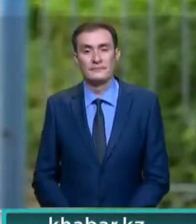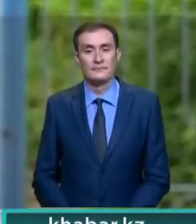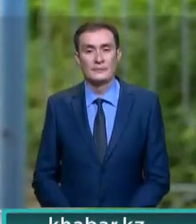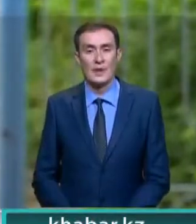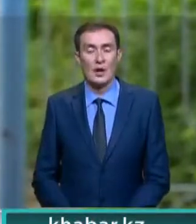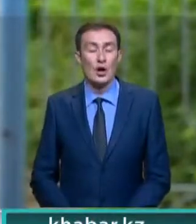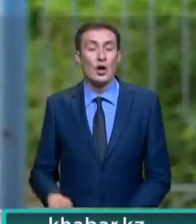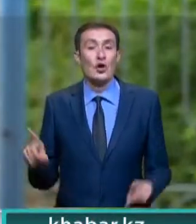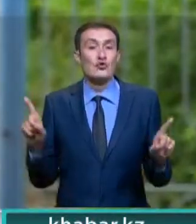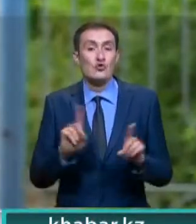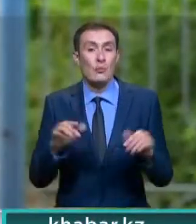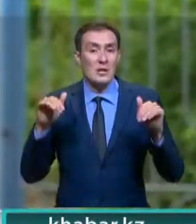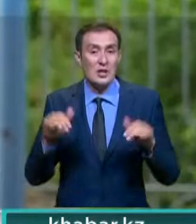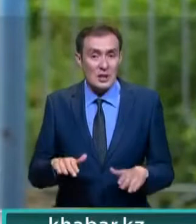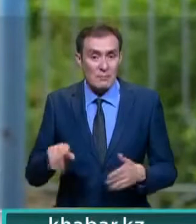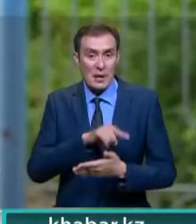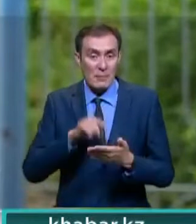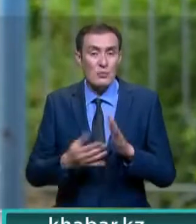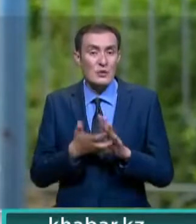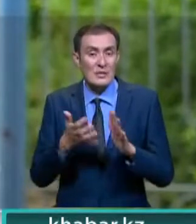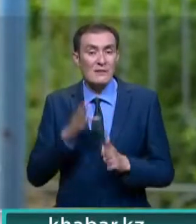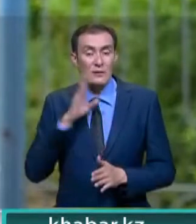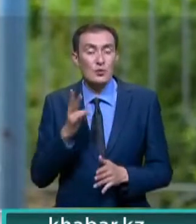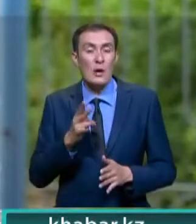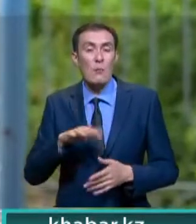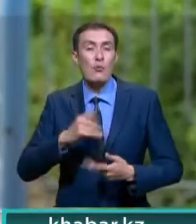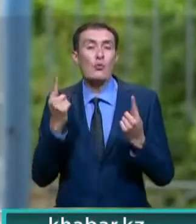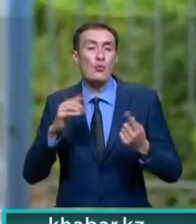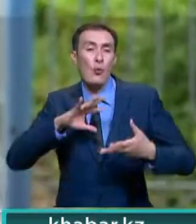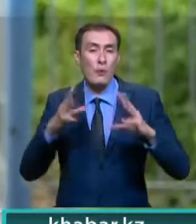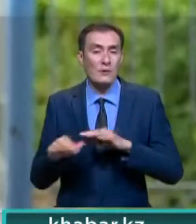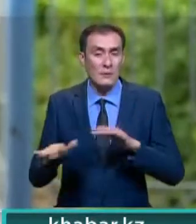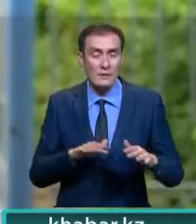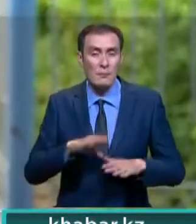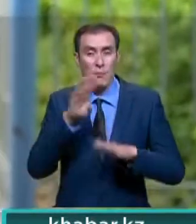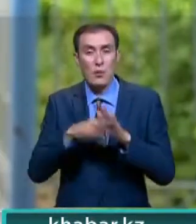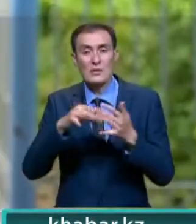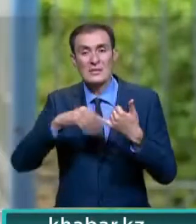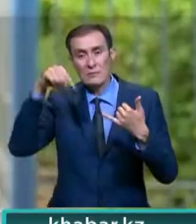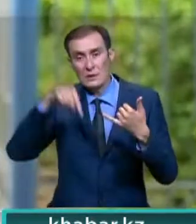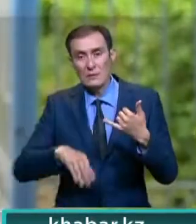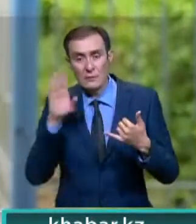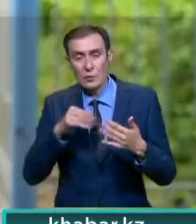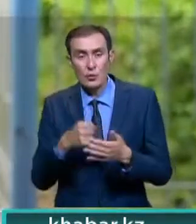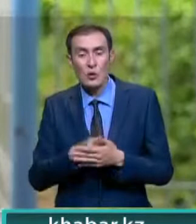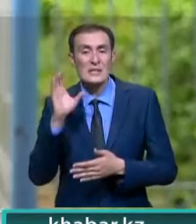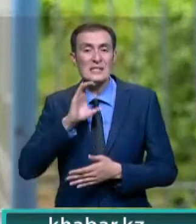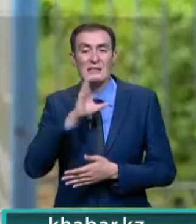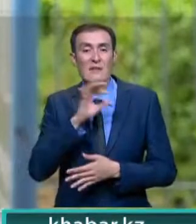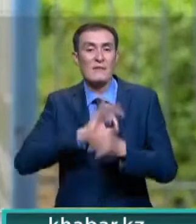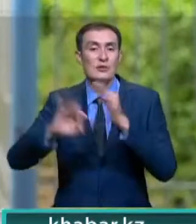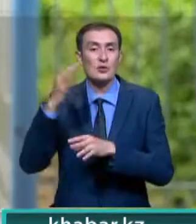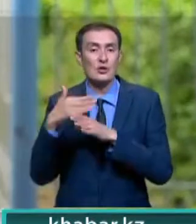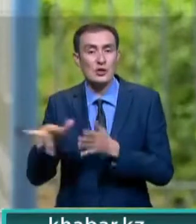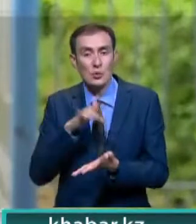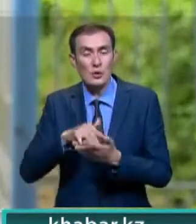выживать. Чтобы решить проблему недостатка воды, нужен целый комплекс мер. Нужен водоотвод от подземного источника до северо-восточной части города.